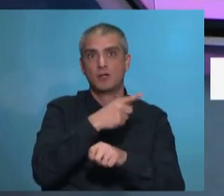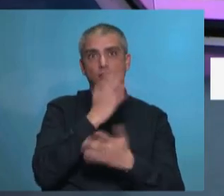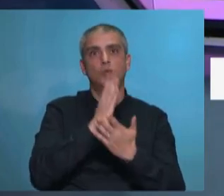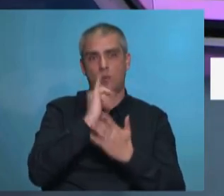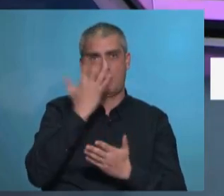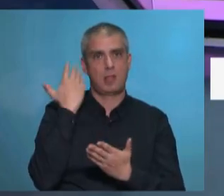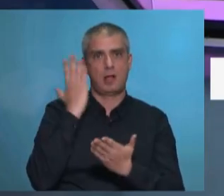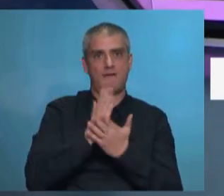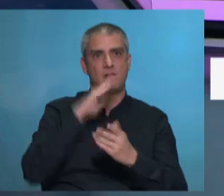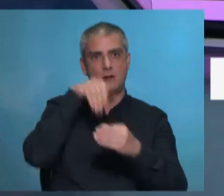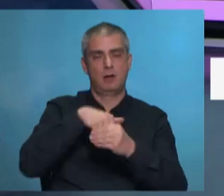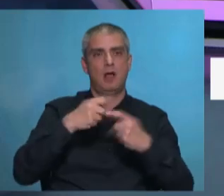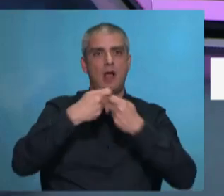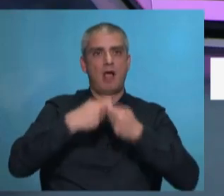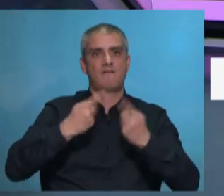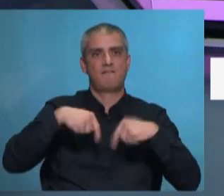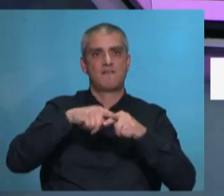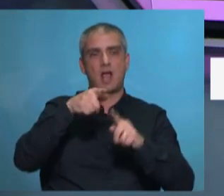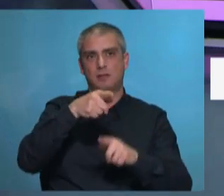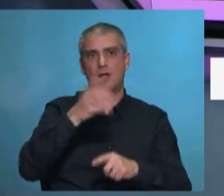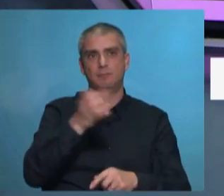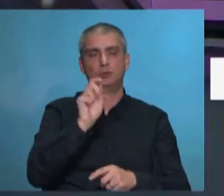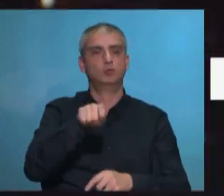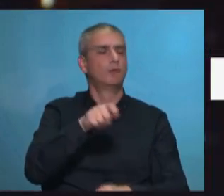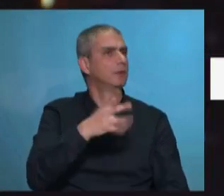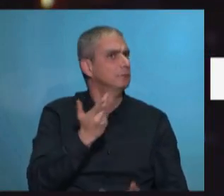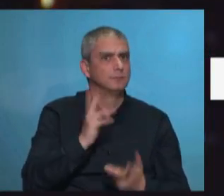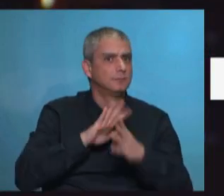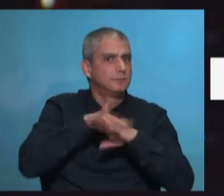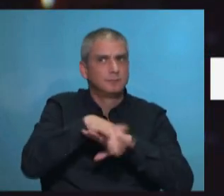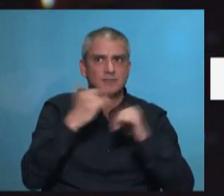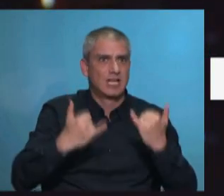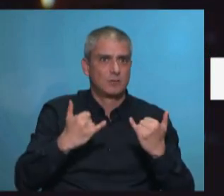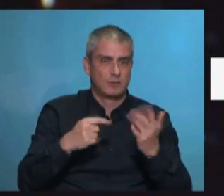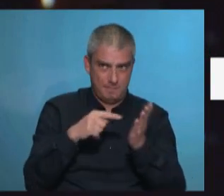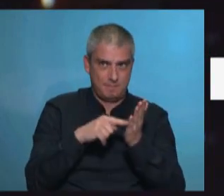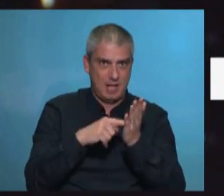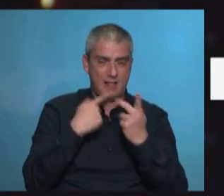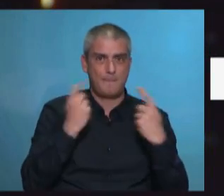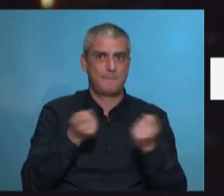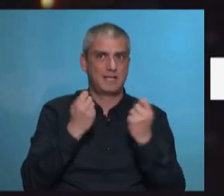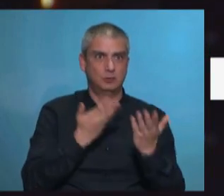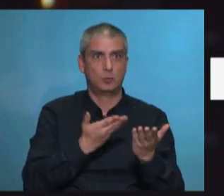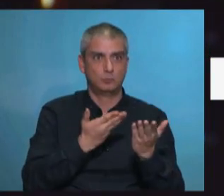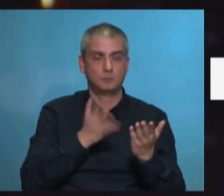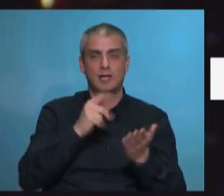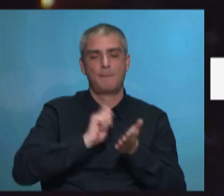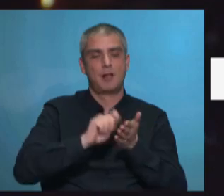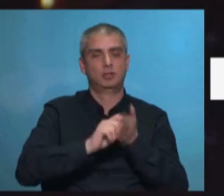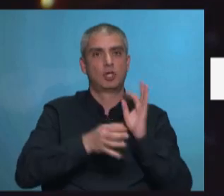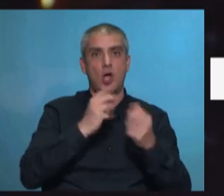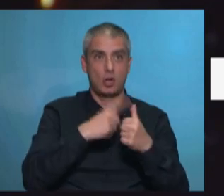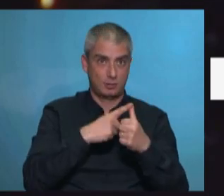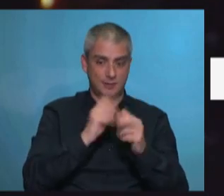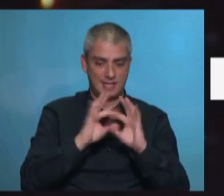היה חבר בוועדה למינוי שופטים. בואו נדבר על הריקושטים היום בעקבות הפרסום של הפרשה הזו, גם בלשכת עורכי הדין. זה